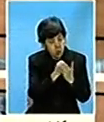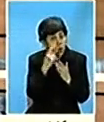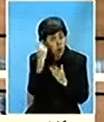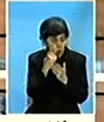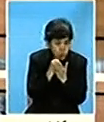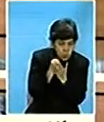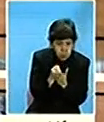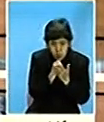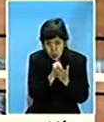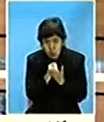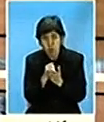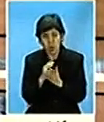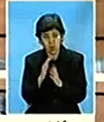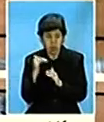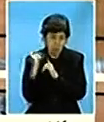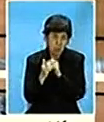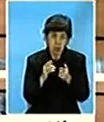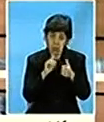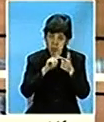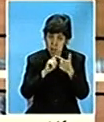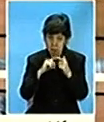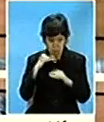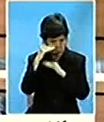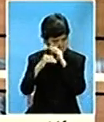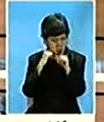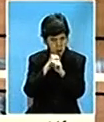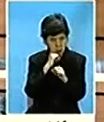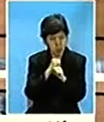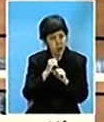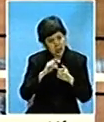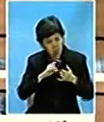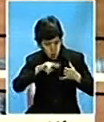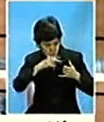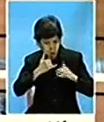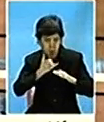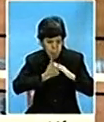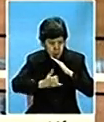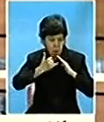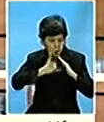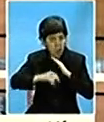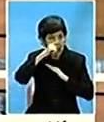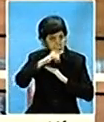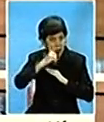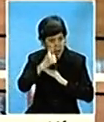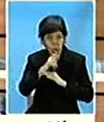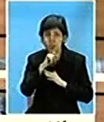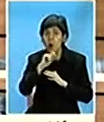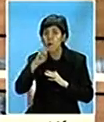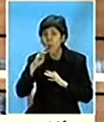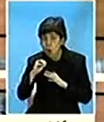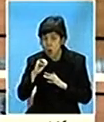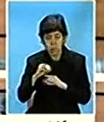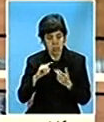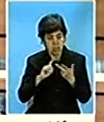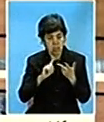ยวการพัฒนาความรวดเร็วของการตรวจคนเข้าเมืองการปรับปรุงค่าธรรมเนียมวีซ่ากับประเท